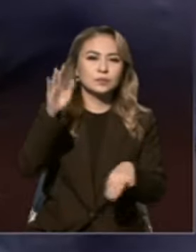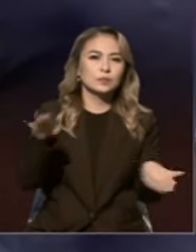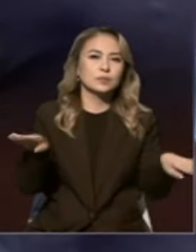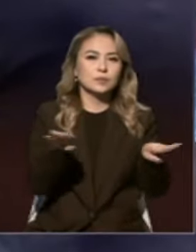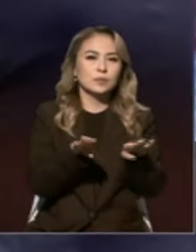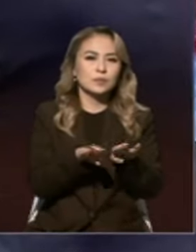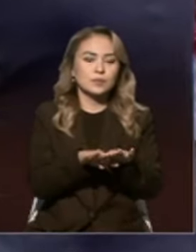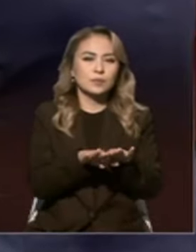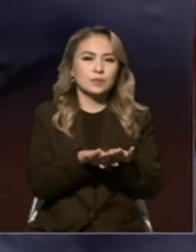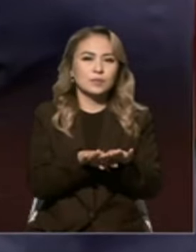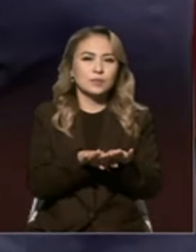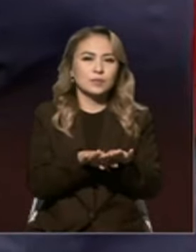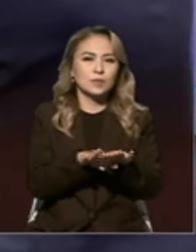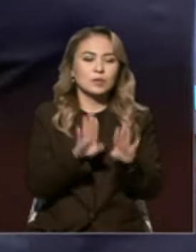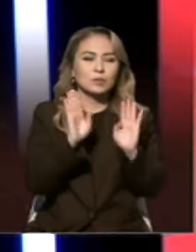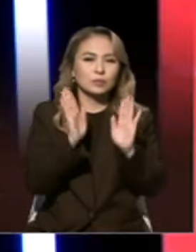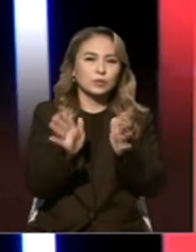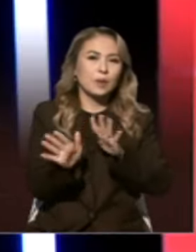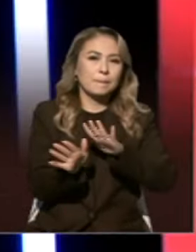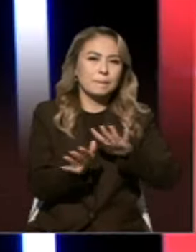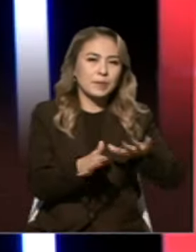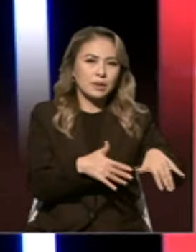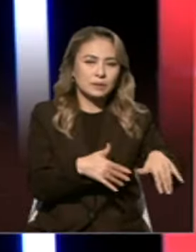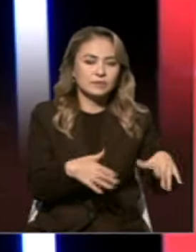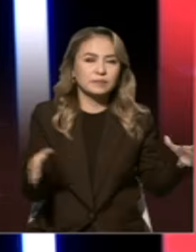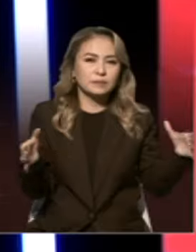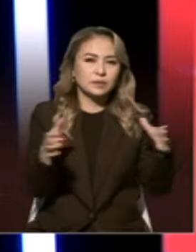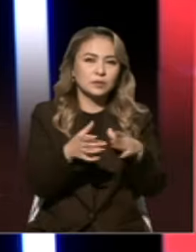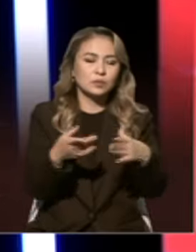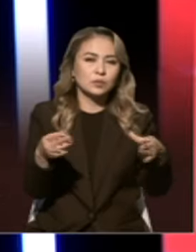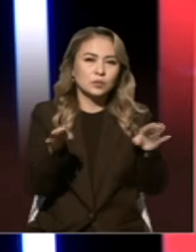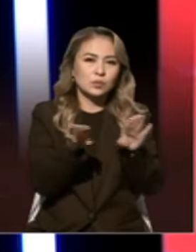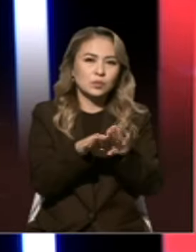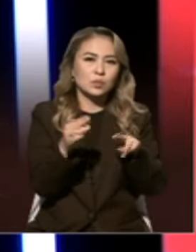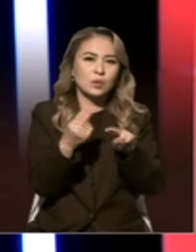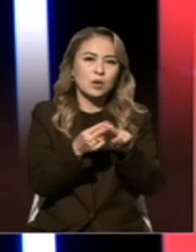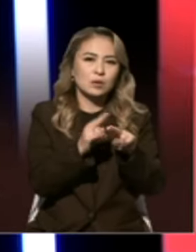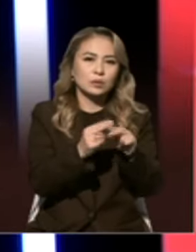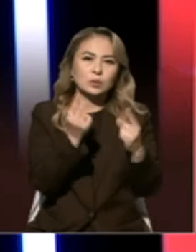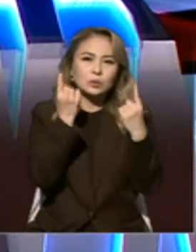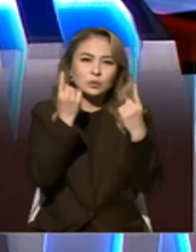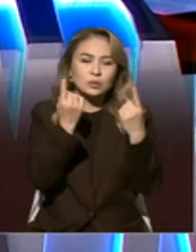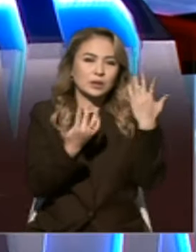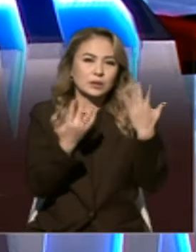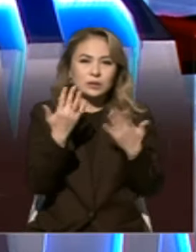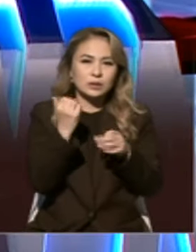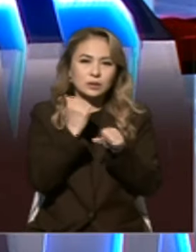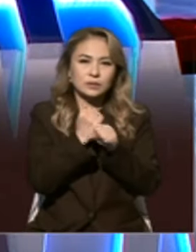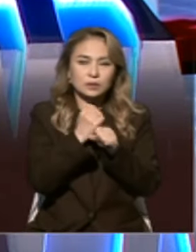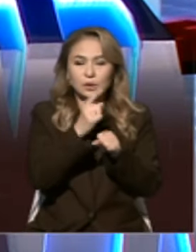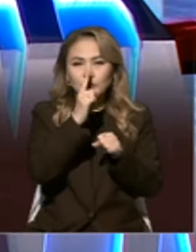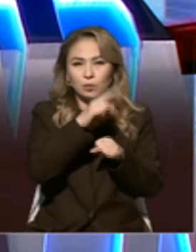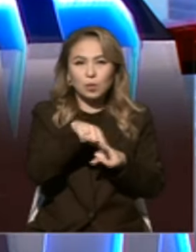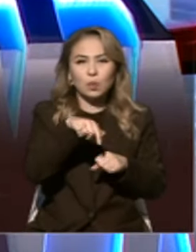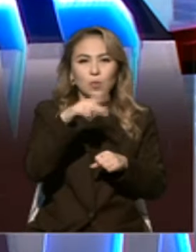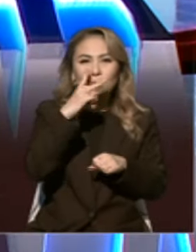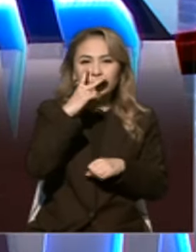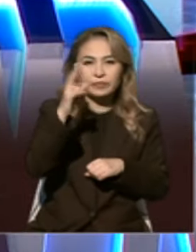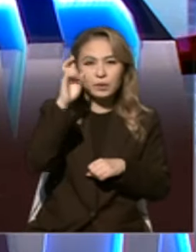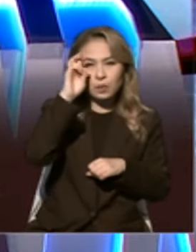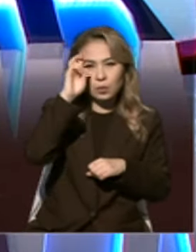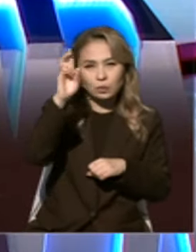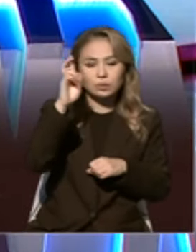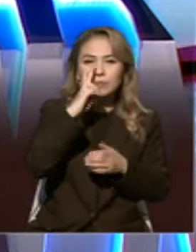барлығын әрине Құдай қаласа өтеміз барлығынан бірлесіп. Бірақ алайда осыны жүйелі түрде алмасақ, озық елдердің